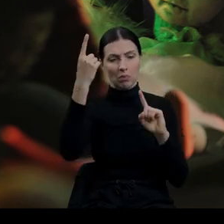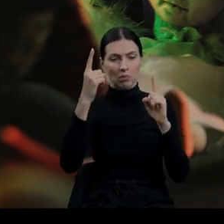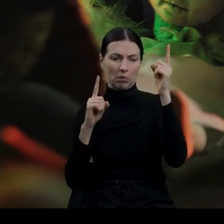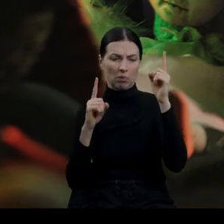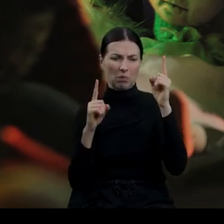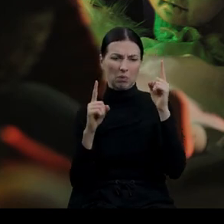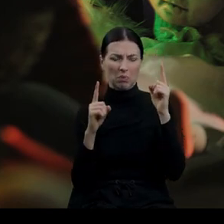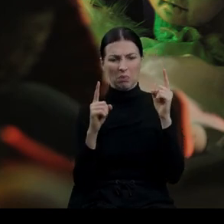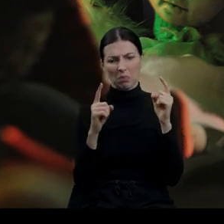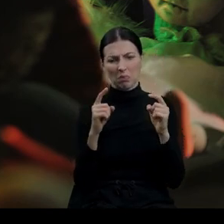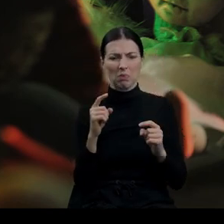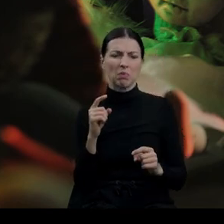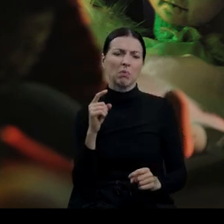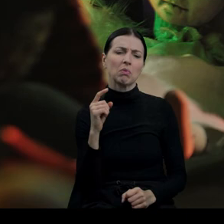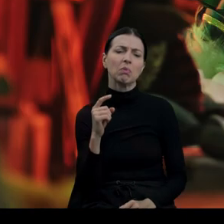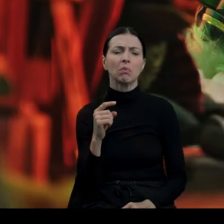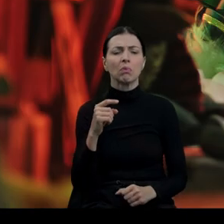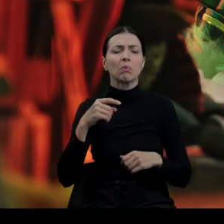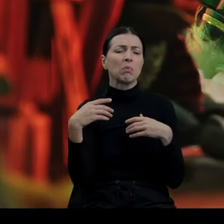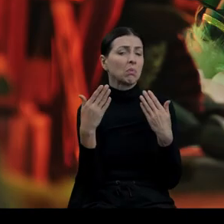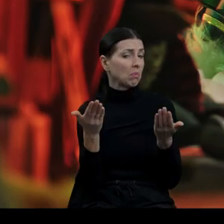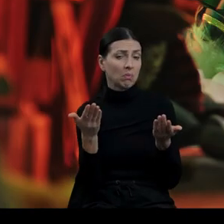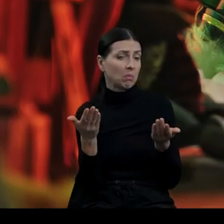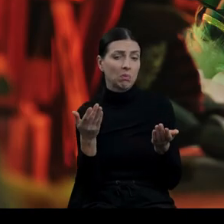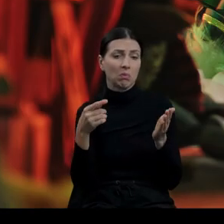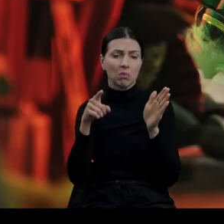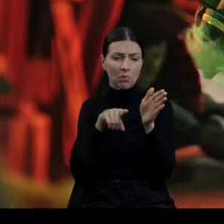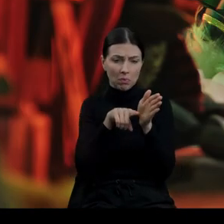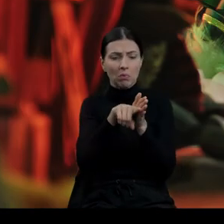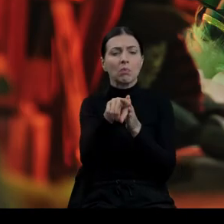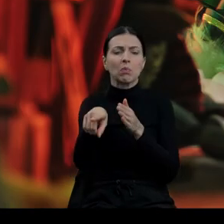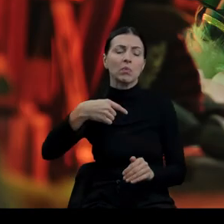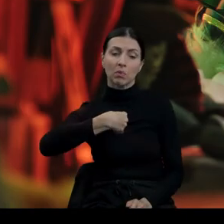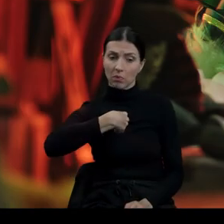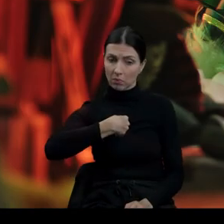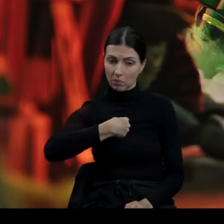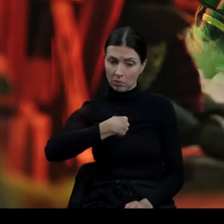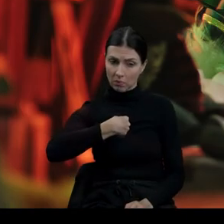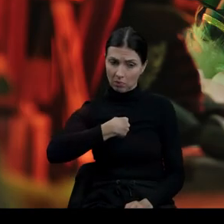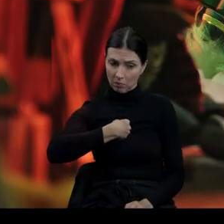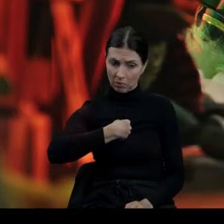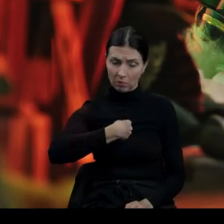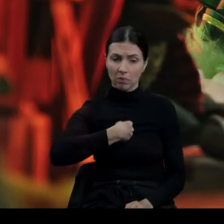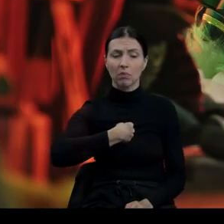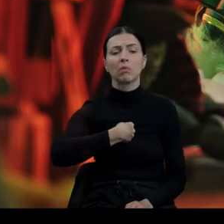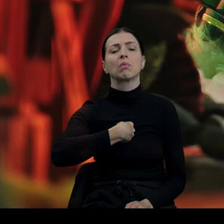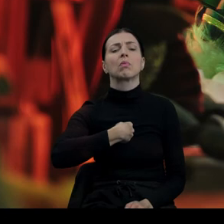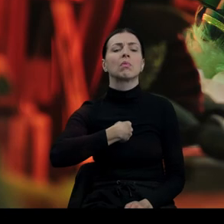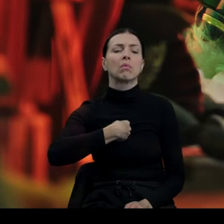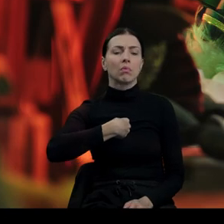marzy mi się taka historia, że o to, żeby zrobić jakby w teatrze,